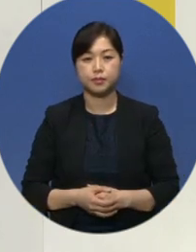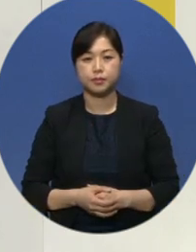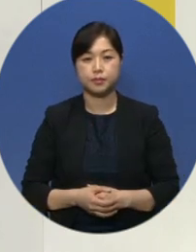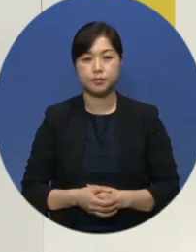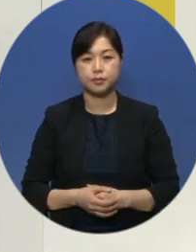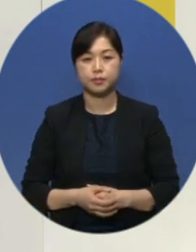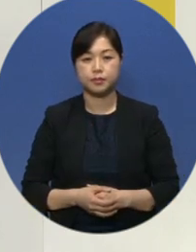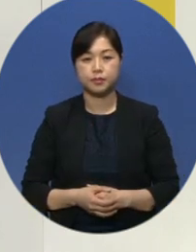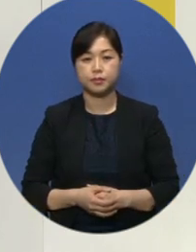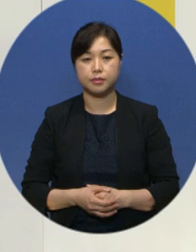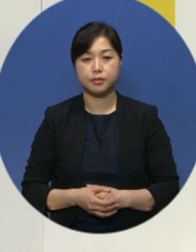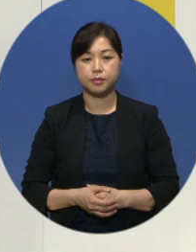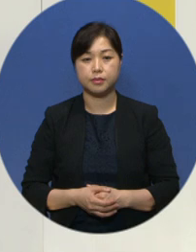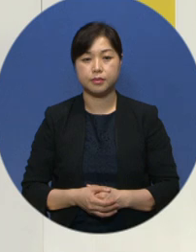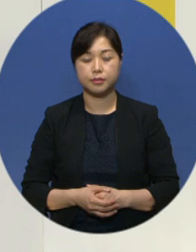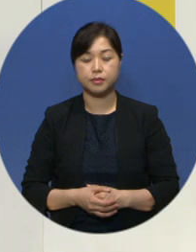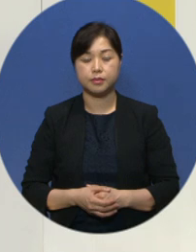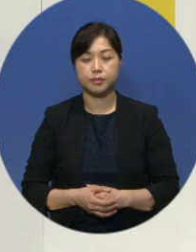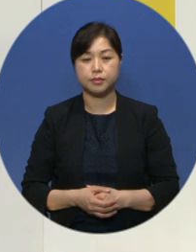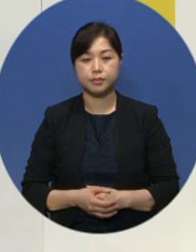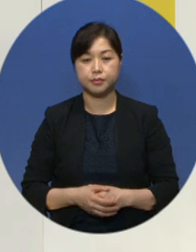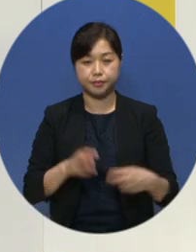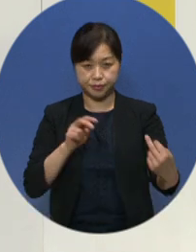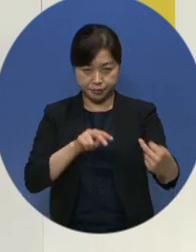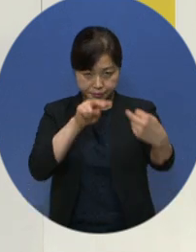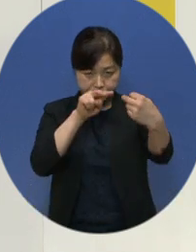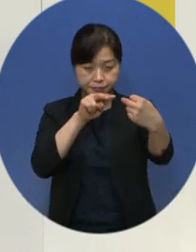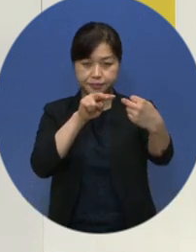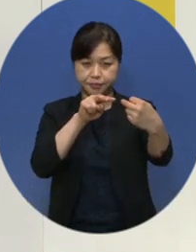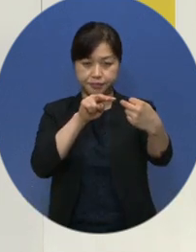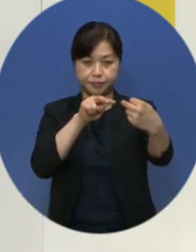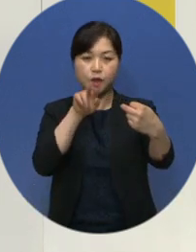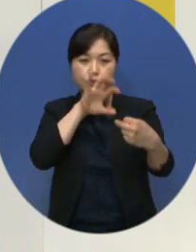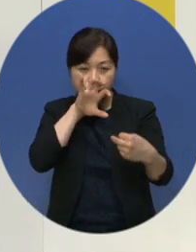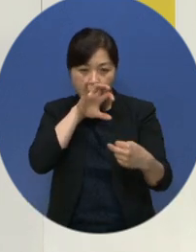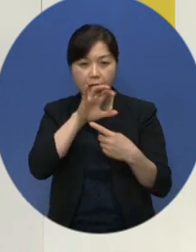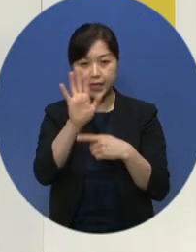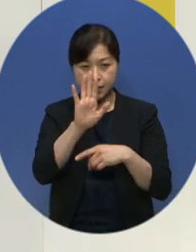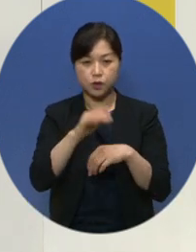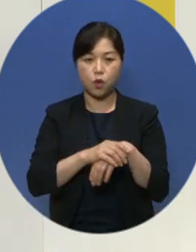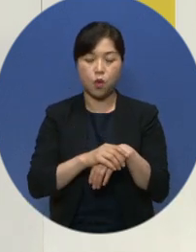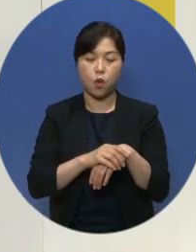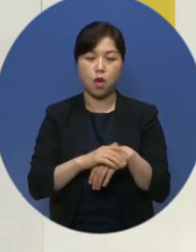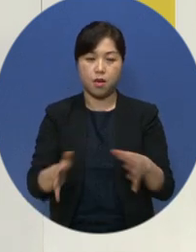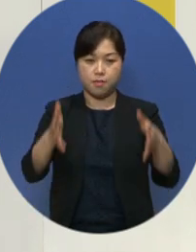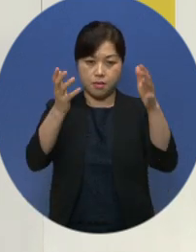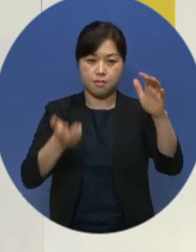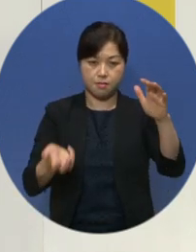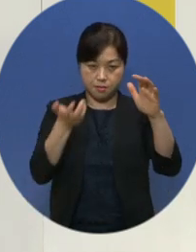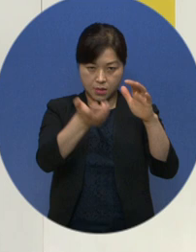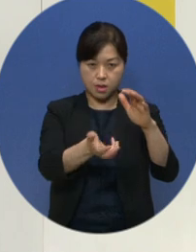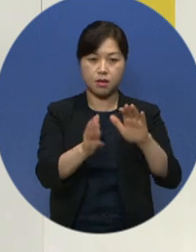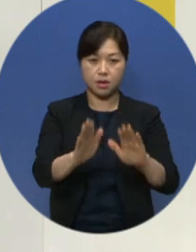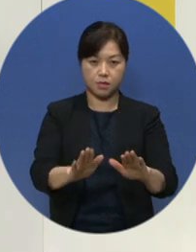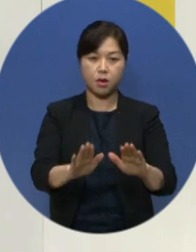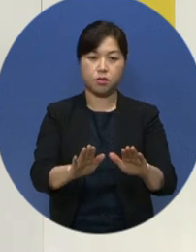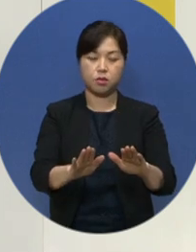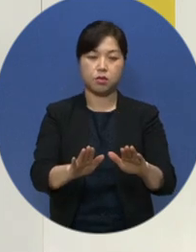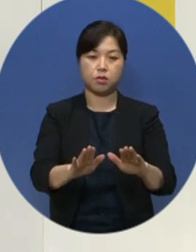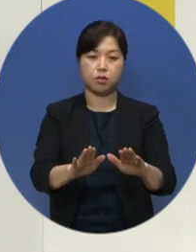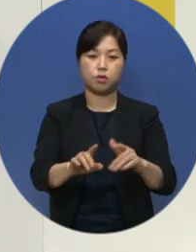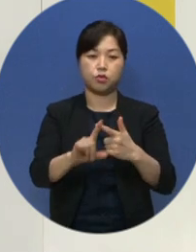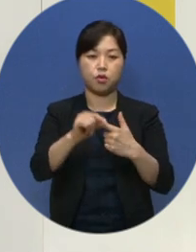이제 개별적으로 비드맨 훈련을 자율 훈련을 하는 게 아니고 이제는 입촌 원해서 예 회원 달 말부터 는 이제